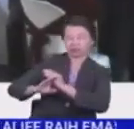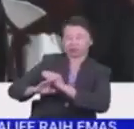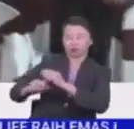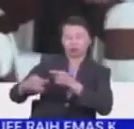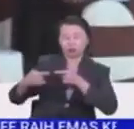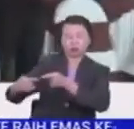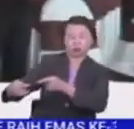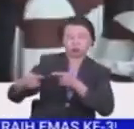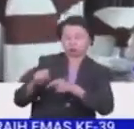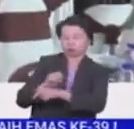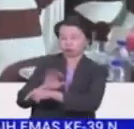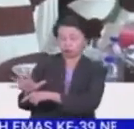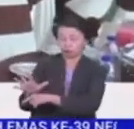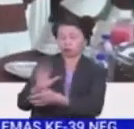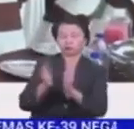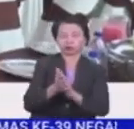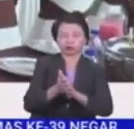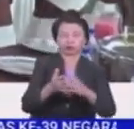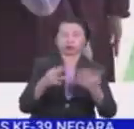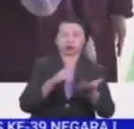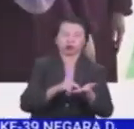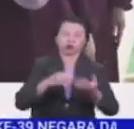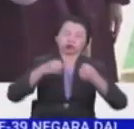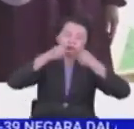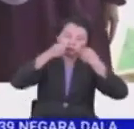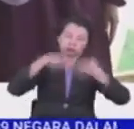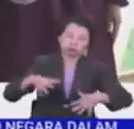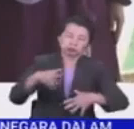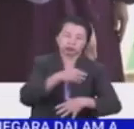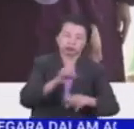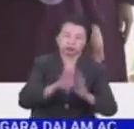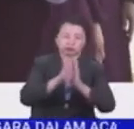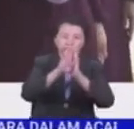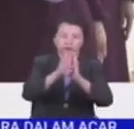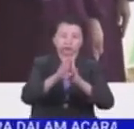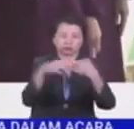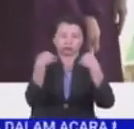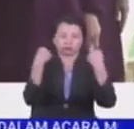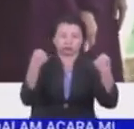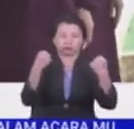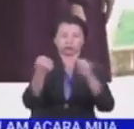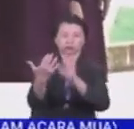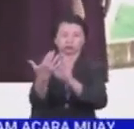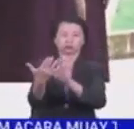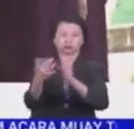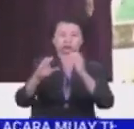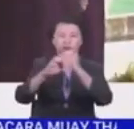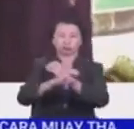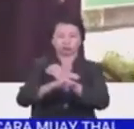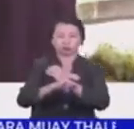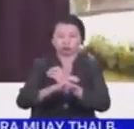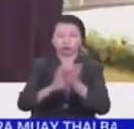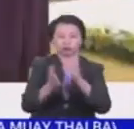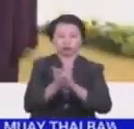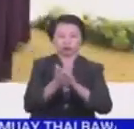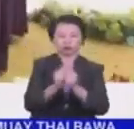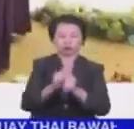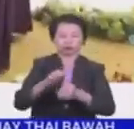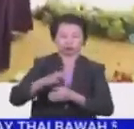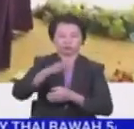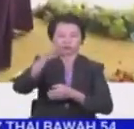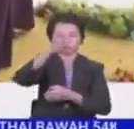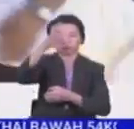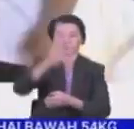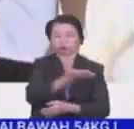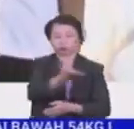malas dan ia menjadikan anggota kesehatan semakin Insaf selain membuktikan kekuatan berdepan cabaran Justru dengan semangat